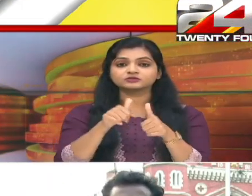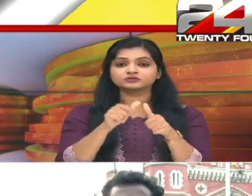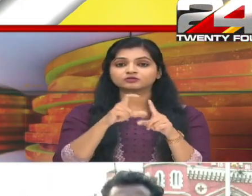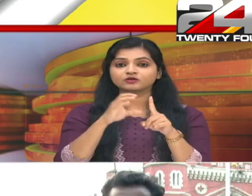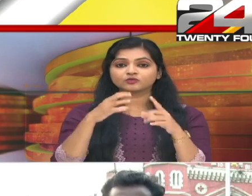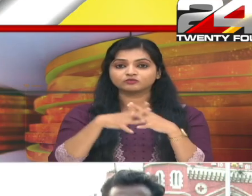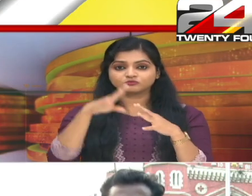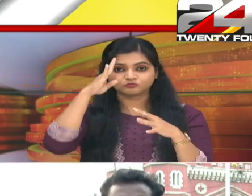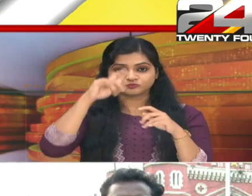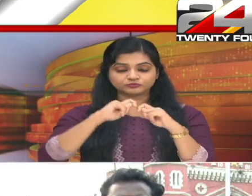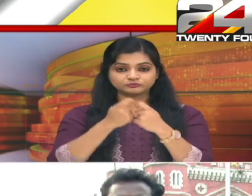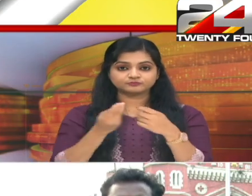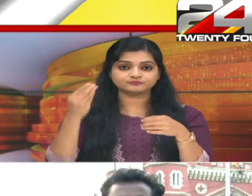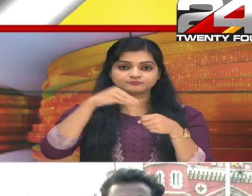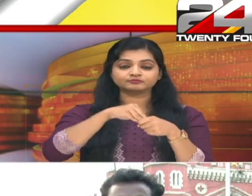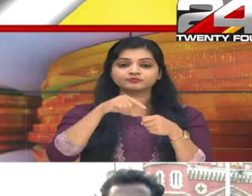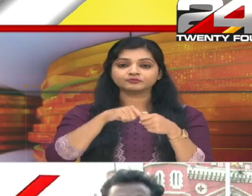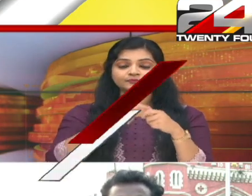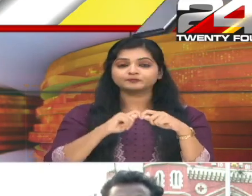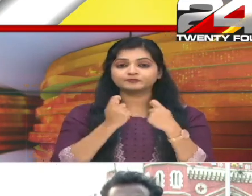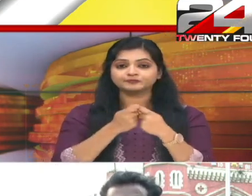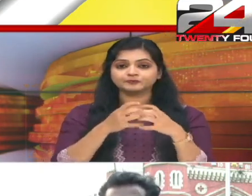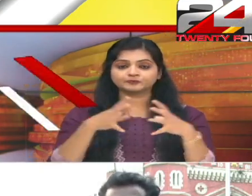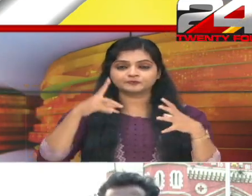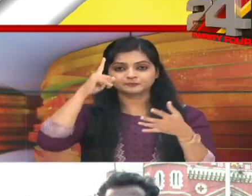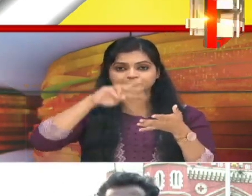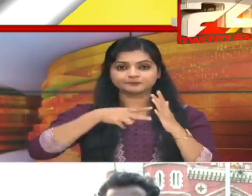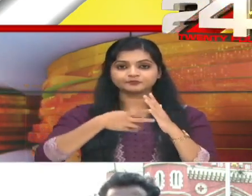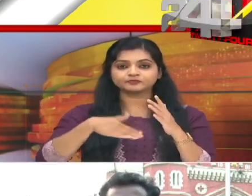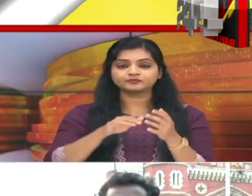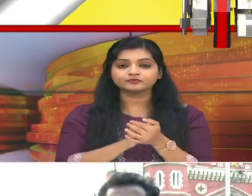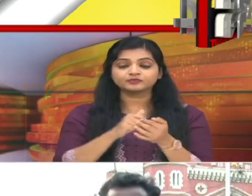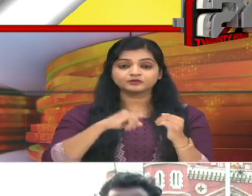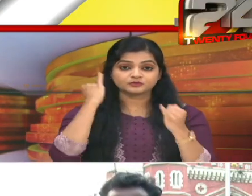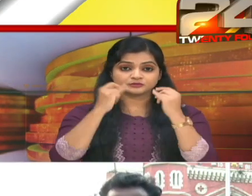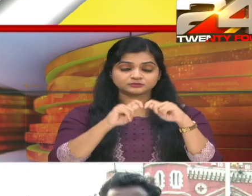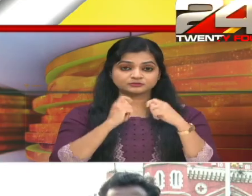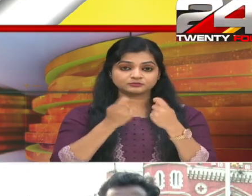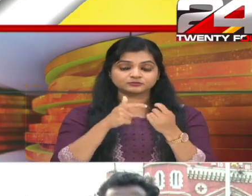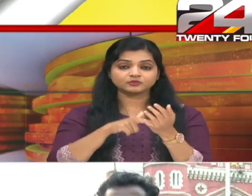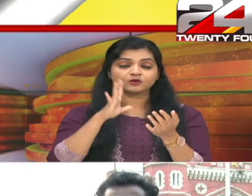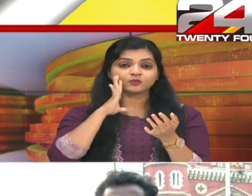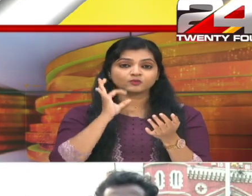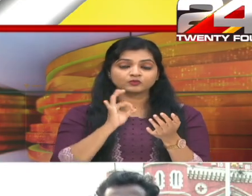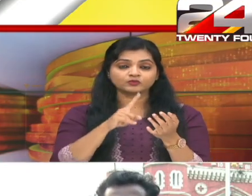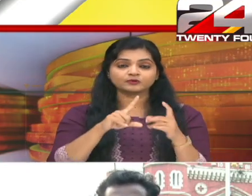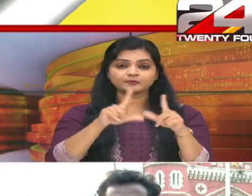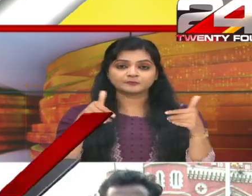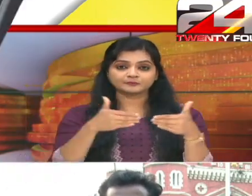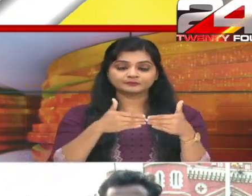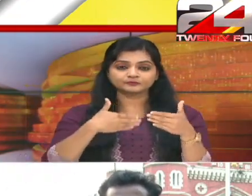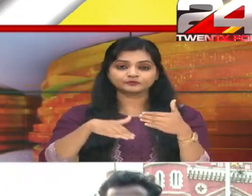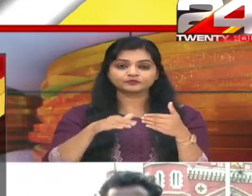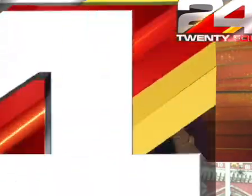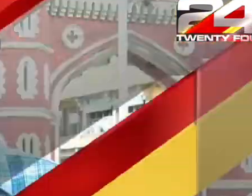ഉൾപ്പെടുത്തിക്കൊണ്ട് അന്വേഷണ സംഘം വിപുലീകരിക്കാനാണ് തീരുമാനം. ഇതിന്റെ അടിസ്ഥാനത്തിൽ ഇതിനോടകം തന്നെ ഈ അന്വേഷണ സംഘം വളരെ പ്രധാനപ്പെട്ട ഒരു യോഗത്തിലേക്ക് കടക്കുന്നു എന്നുള്ളതും ഒരു